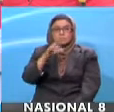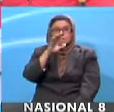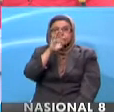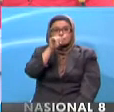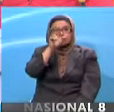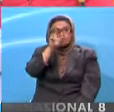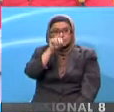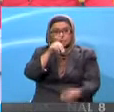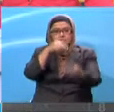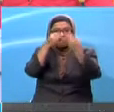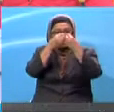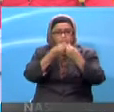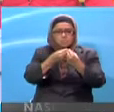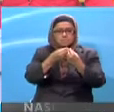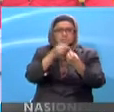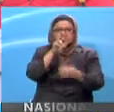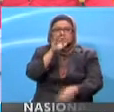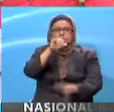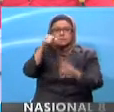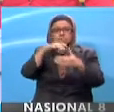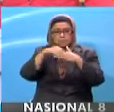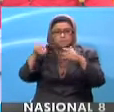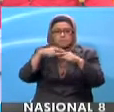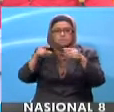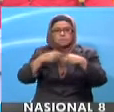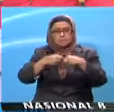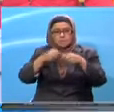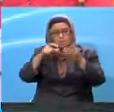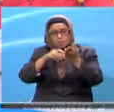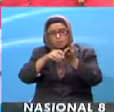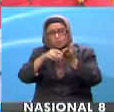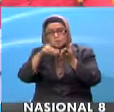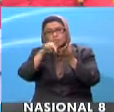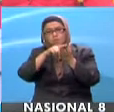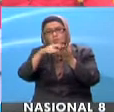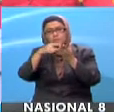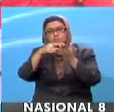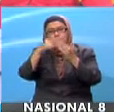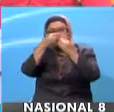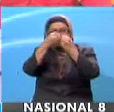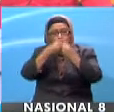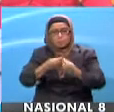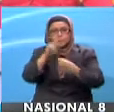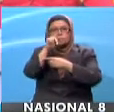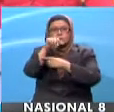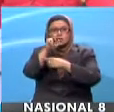bangkit mempunyai kadar kupon 50 hanya 200gana akan matang pada 2039